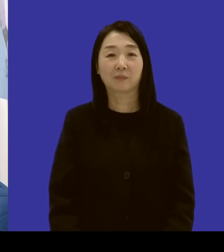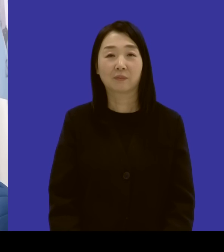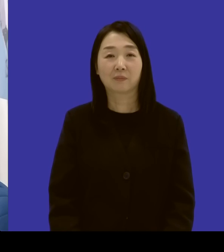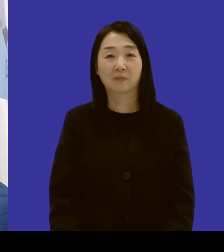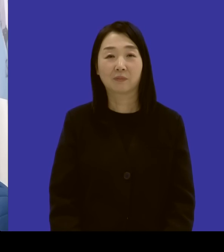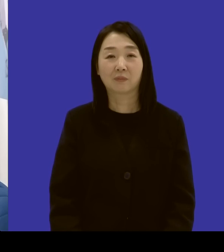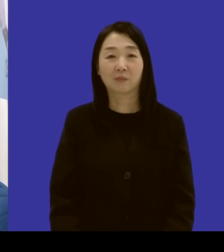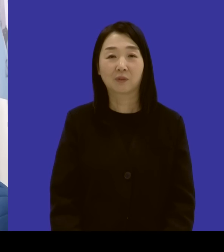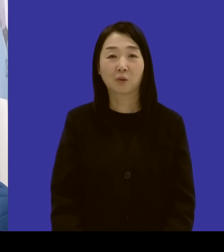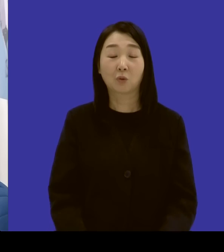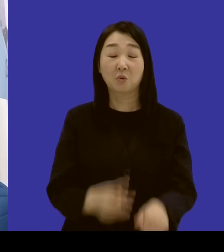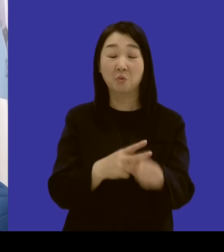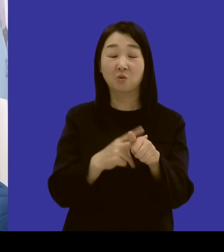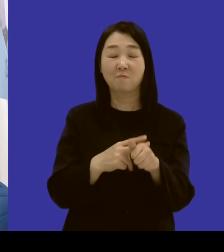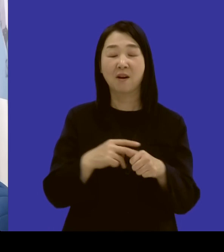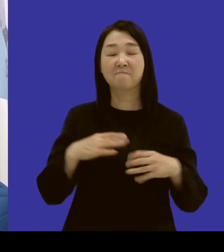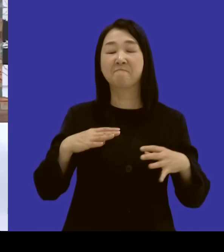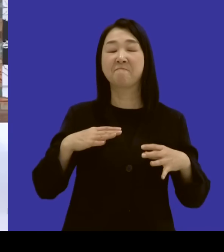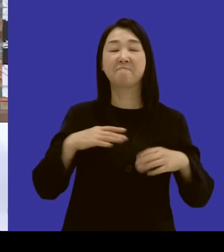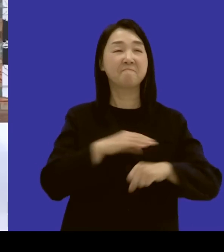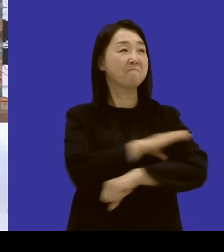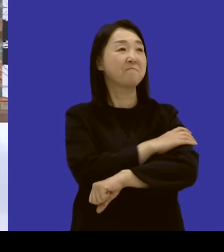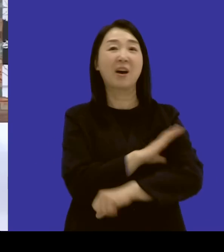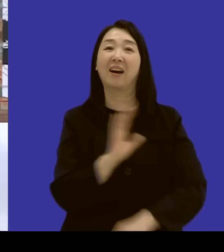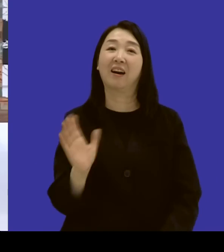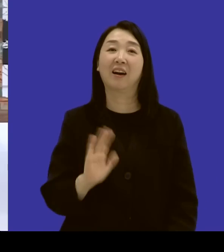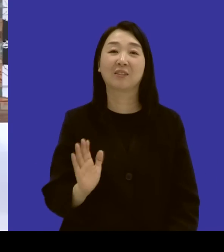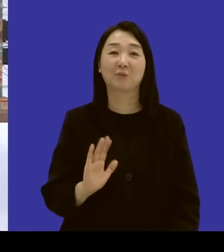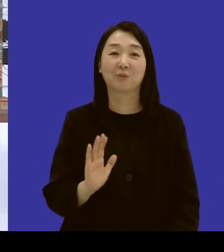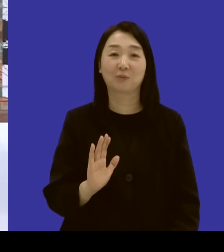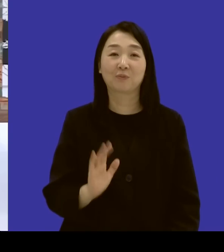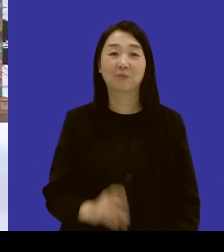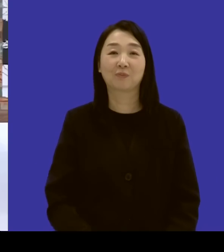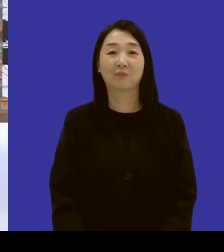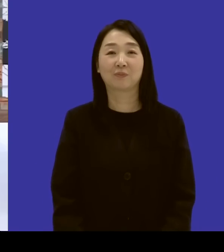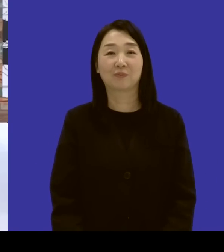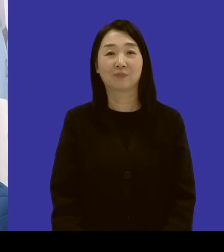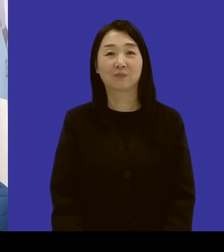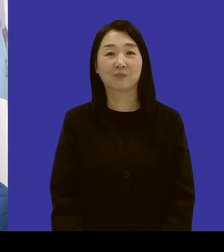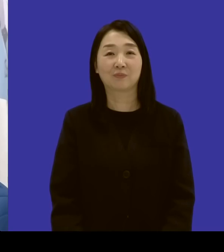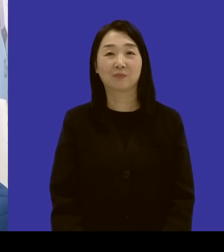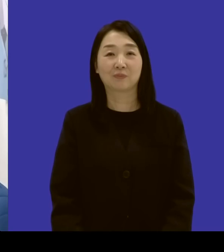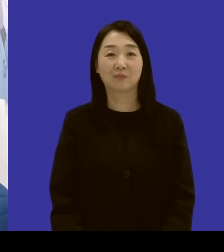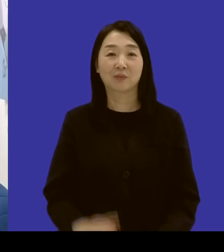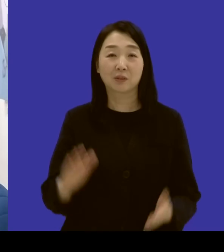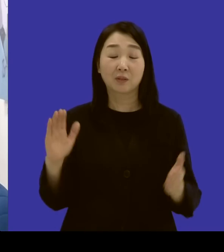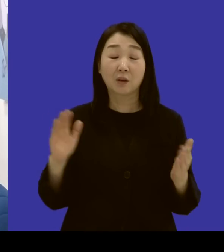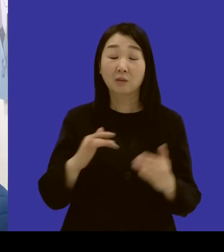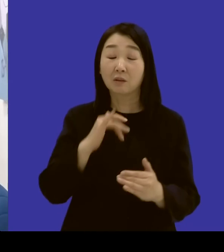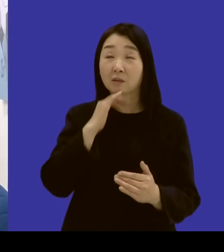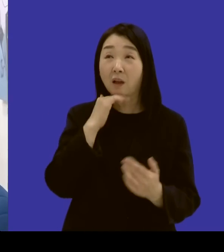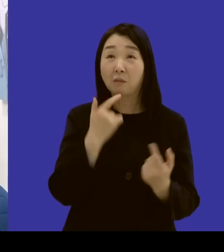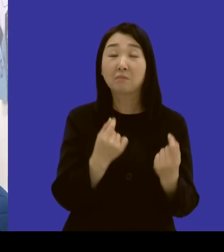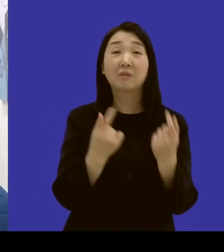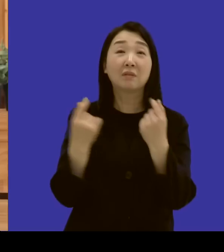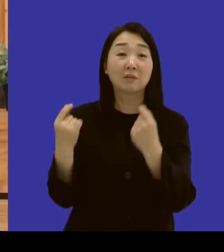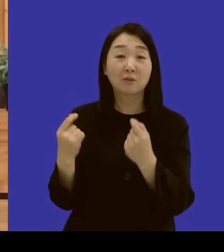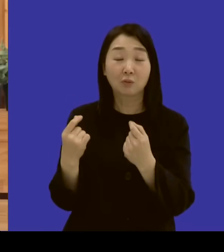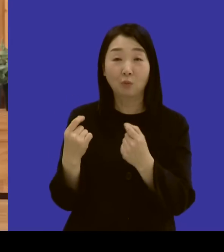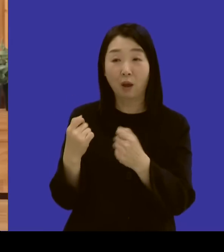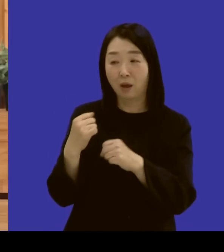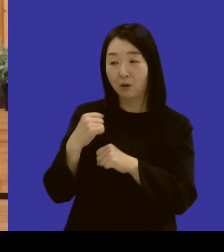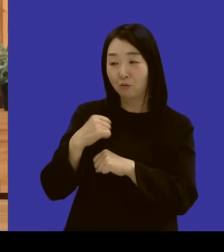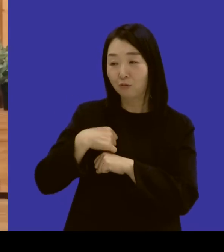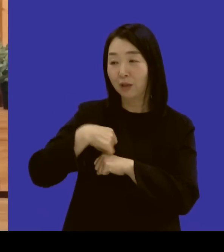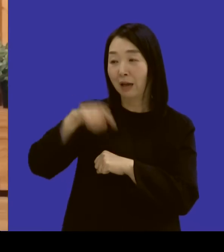게 다 교수 이게 이해가 아니, 그리고 어렵잖아요. 또. 그렇죠. 예, 그러셨으니까. 그러니까 어렵고. 학생들하고 나이 차이가 없는 거예요. 특히 군대 갔다 온 남자 그렇지,